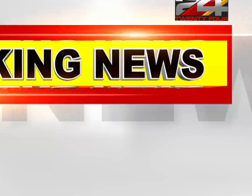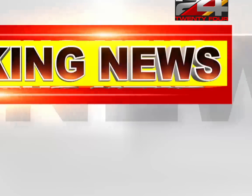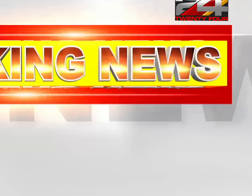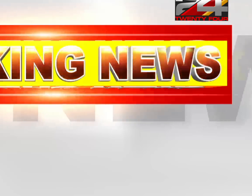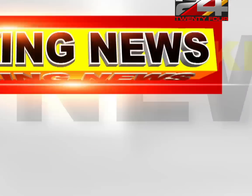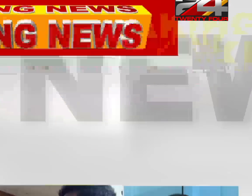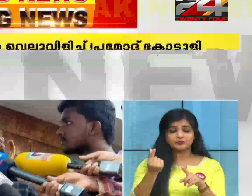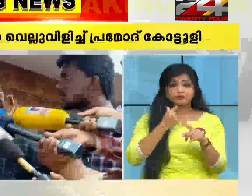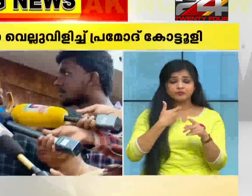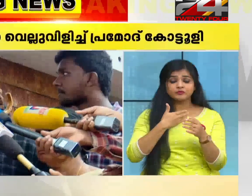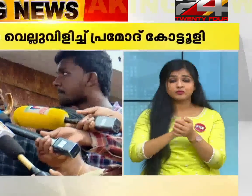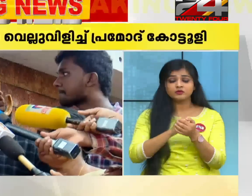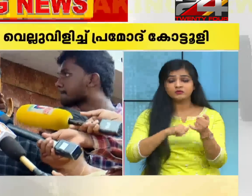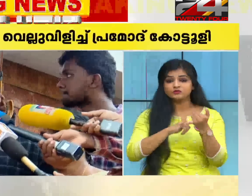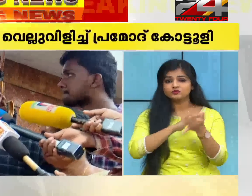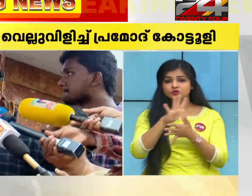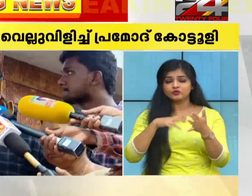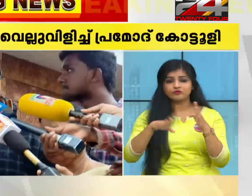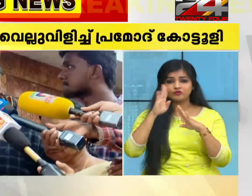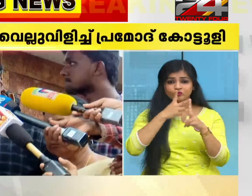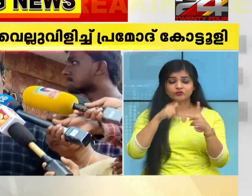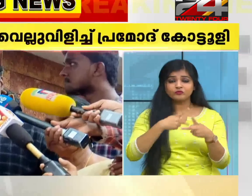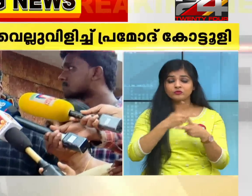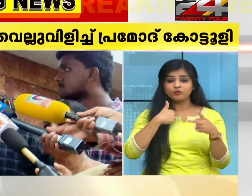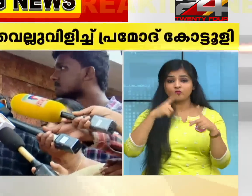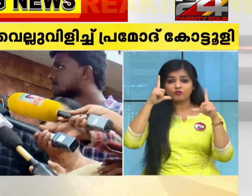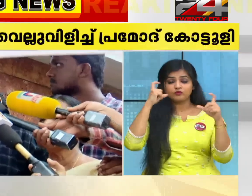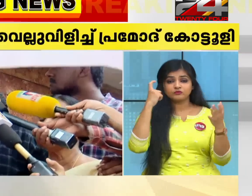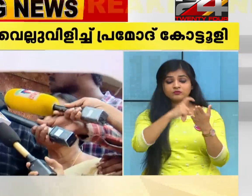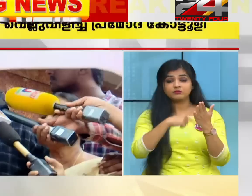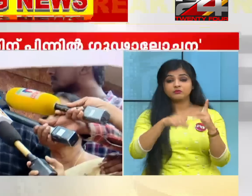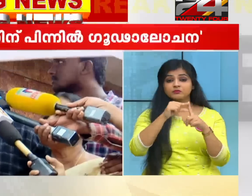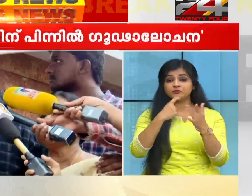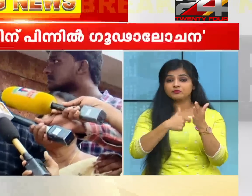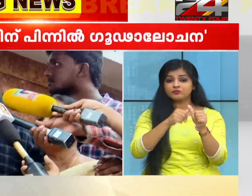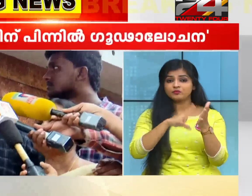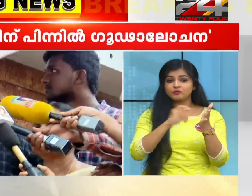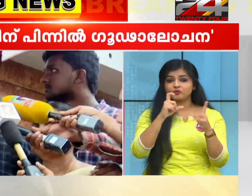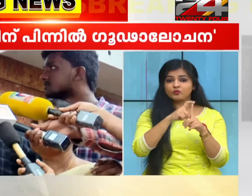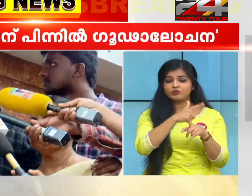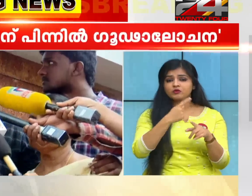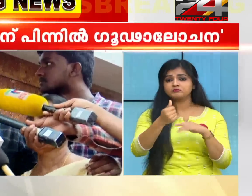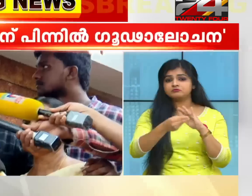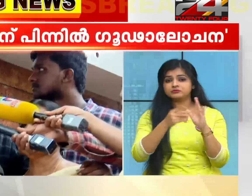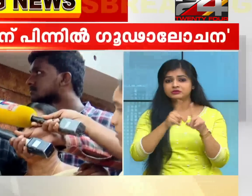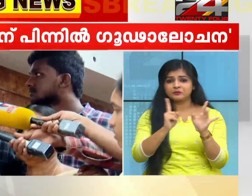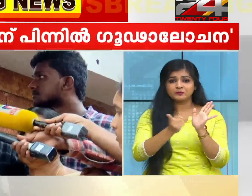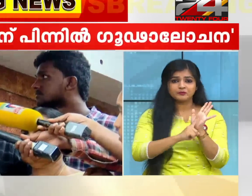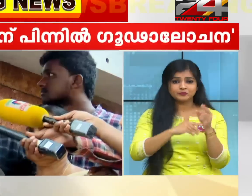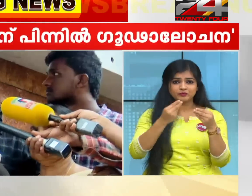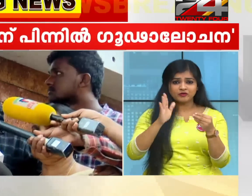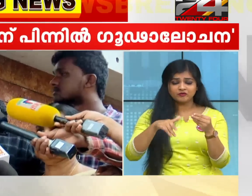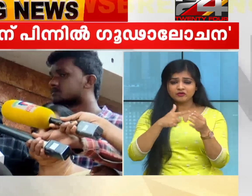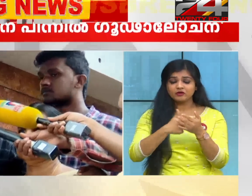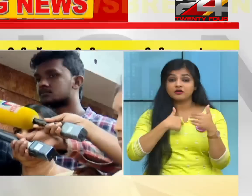ദിവസം ഈ സാമൂഹ്യ മാധ്യമങ്ങൾക്കകത്ത് ഉൾപ്പെടെ ഇങ്ങനെ ചിത്രം വെച്ച് പ്രമോദ് കോട്ടൂളി എന്ന് പറയുമ്പോൾ എനിക്ക് അവസാനമായി മറുപടി പറയേണ്ട ഒരേ